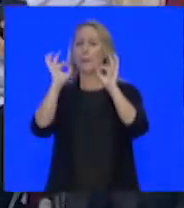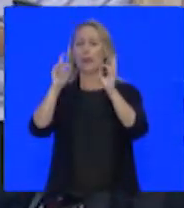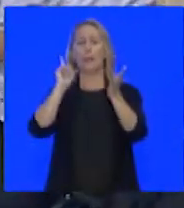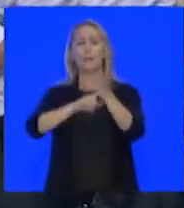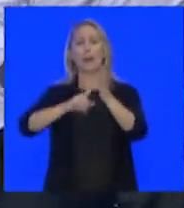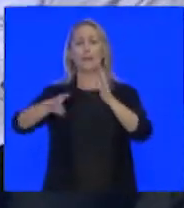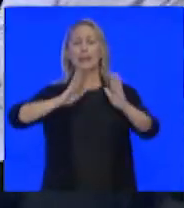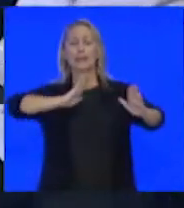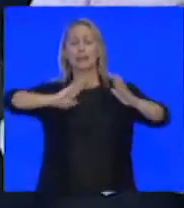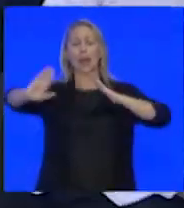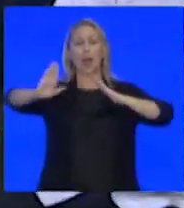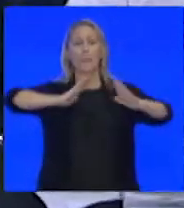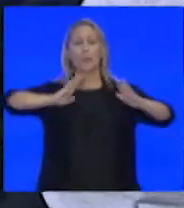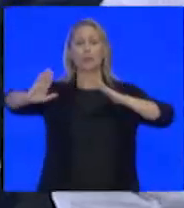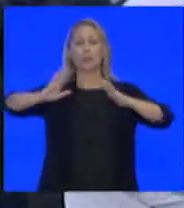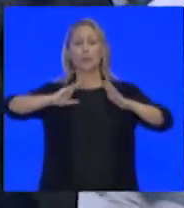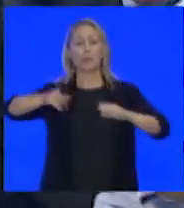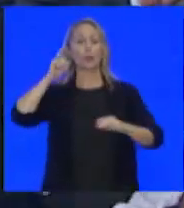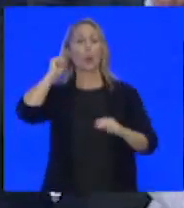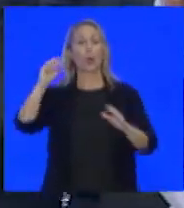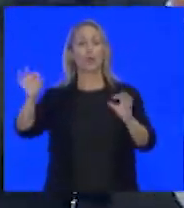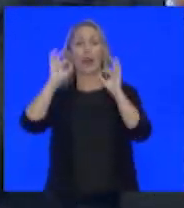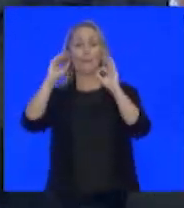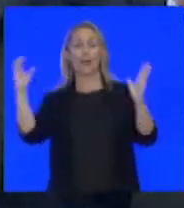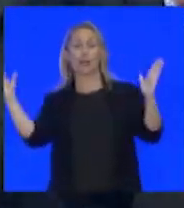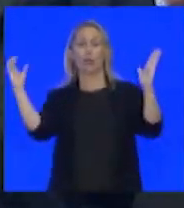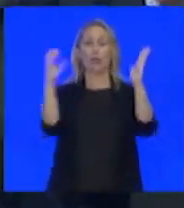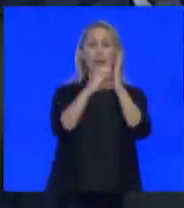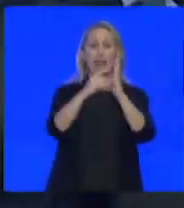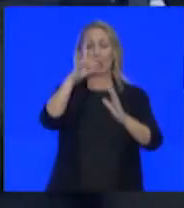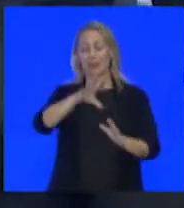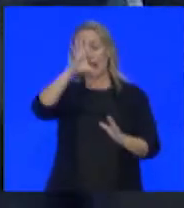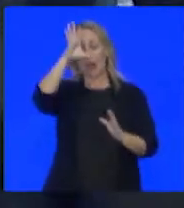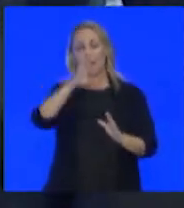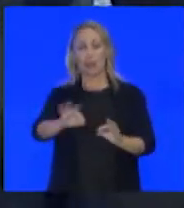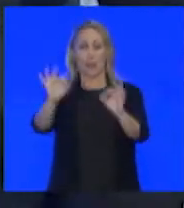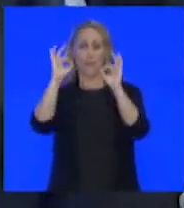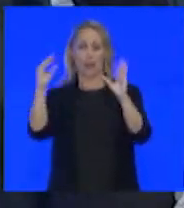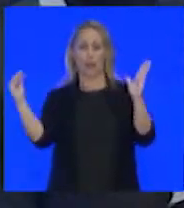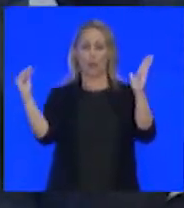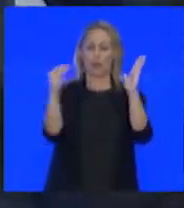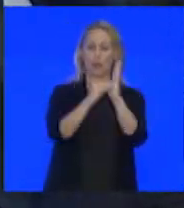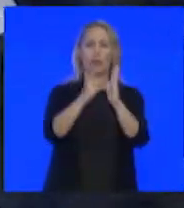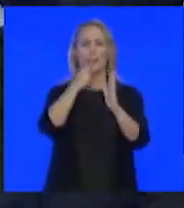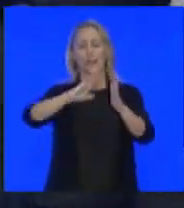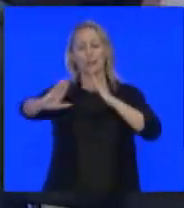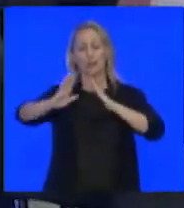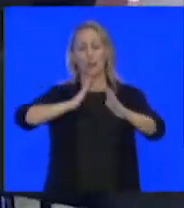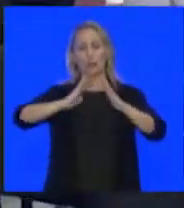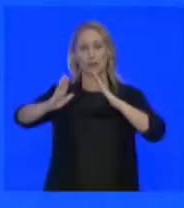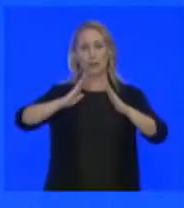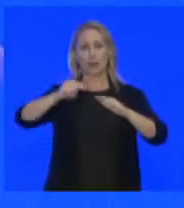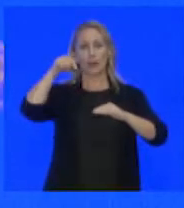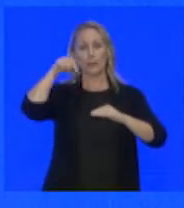Θα προστατεύσουμε τον brand Μακεδονία, την πραγματική Μακεδονία, την αυθεντική Μακεδονία και θα το υποστηρίξουμε με